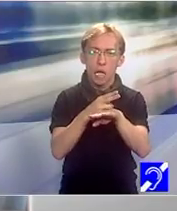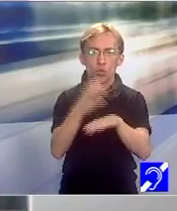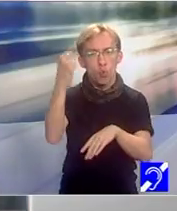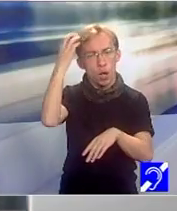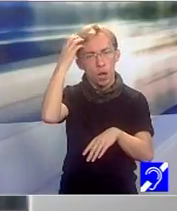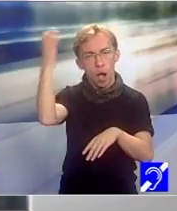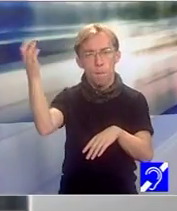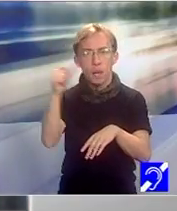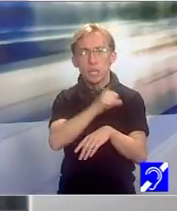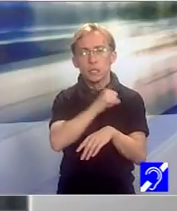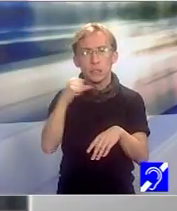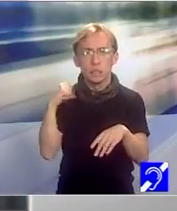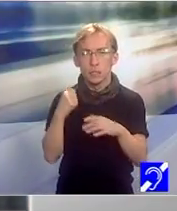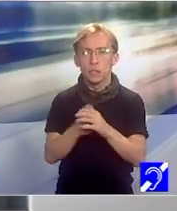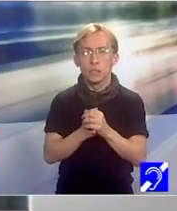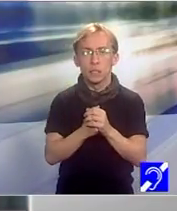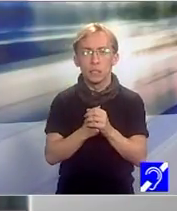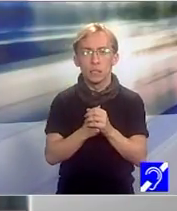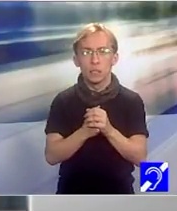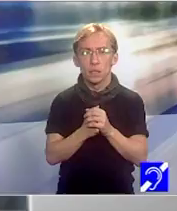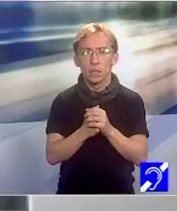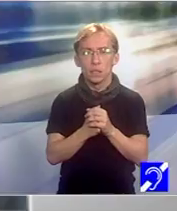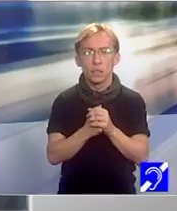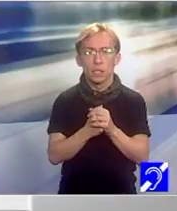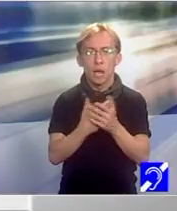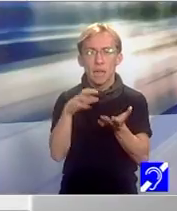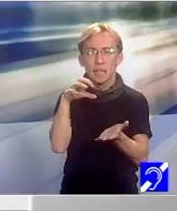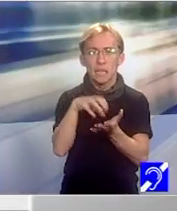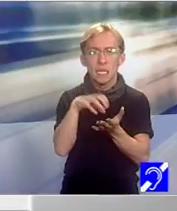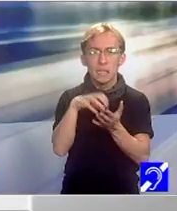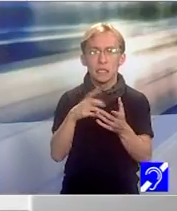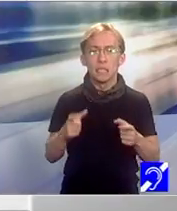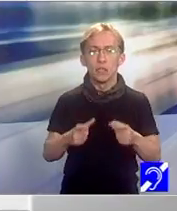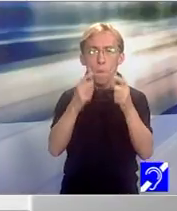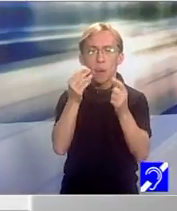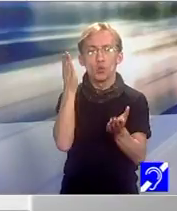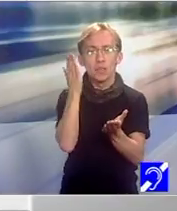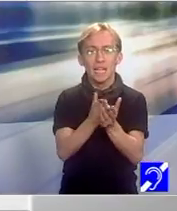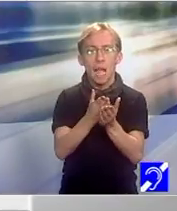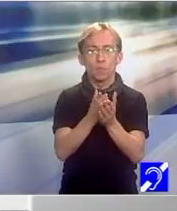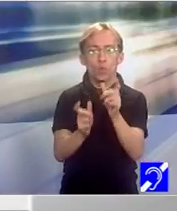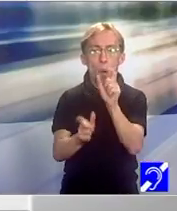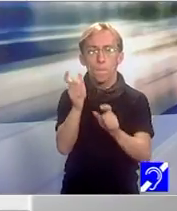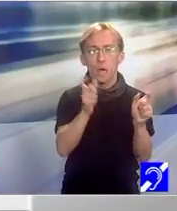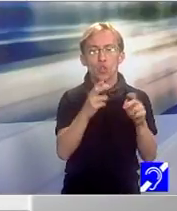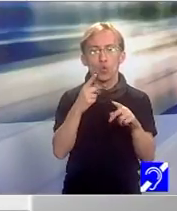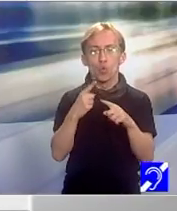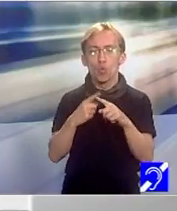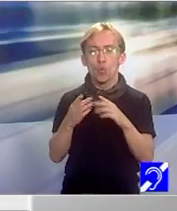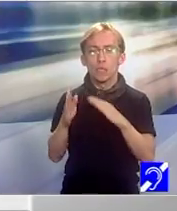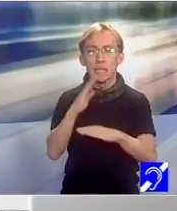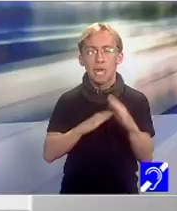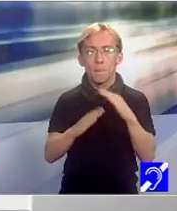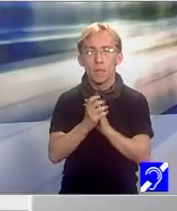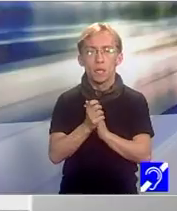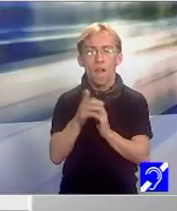întrețină de unul singur și activist pentru dezinstituționalizare și pentru drepturile persoanelor cu dizabilități. Fiecare capitol se